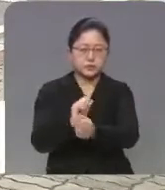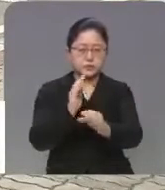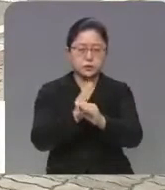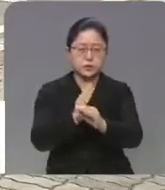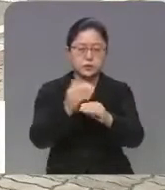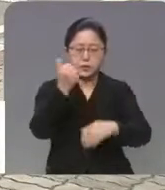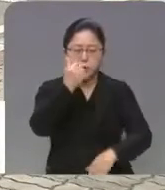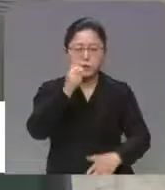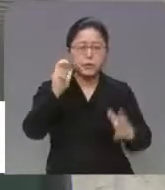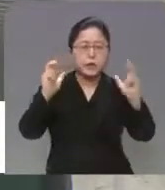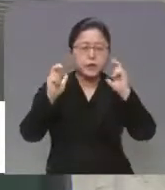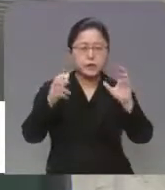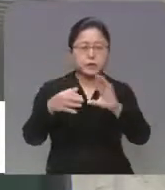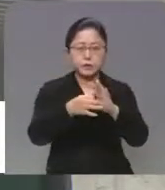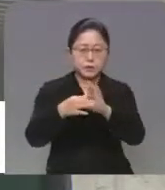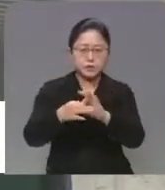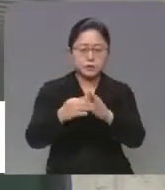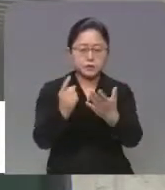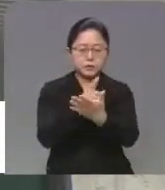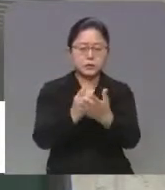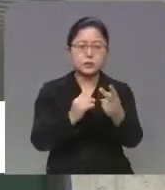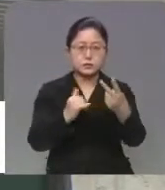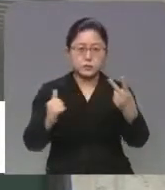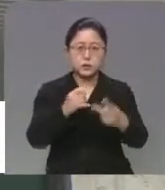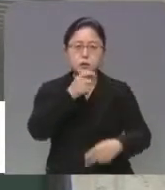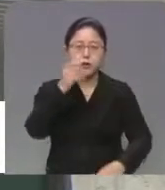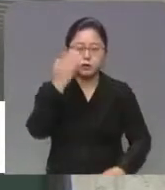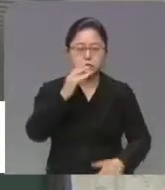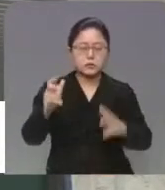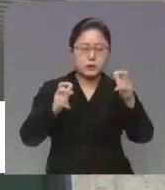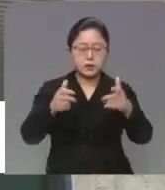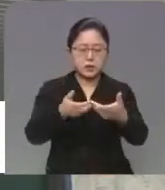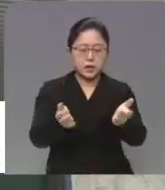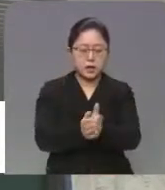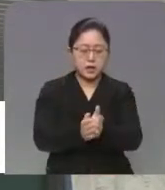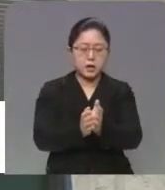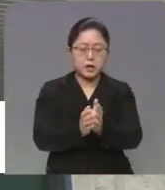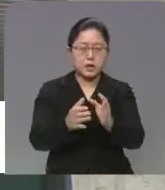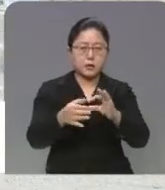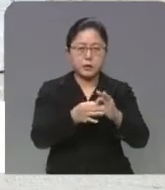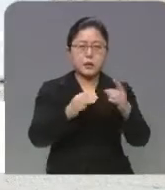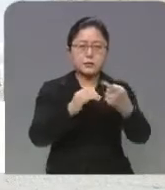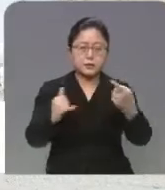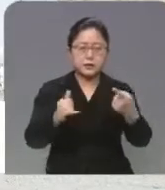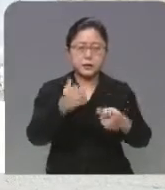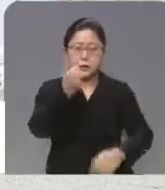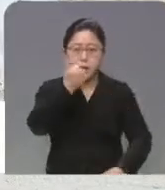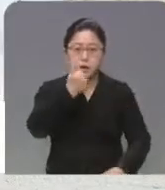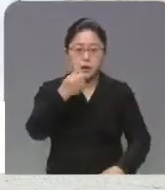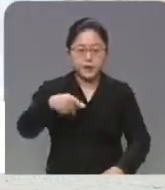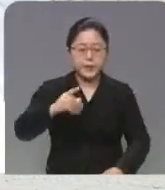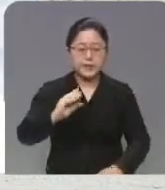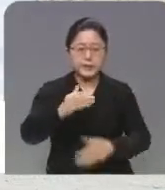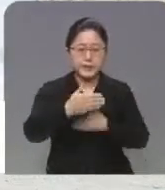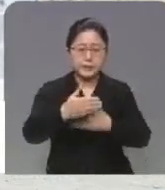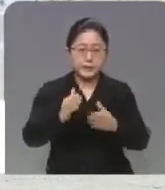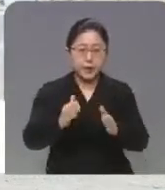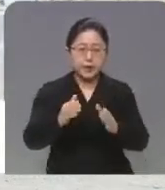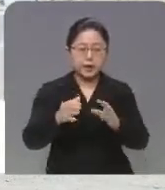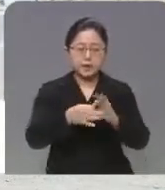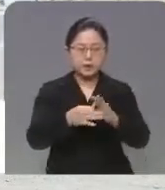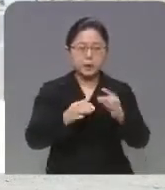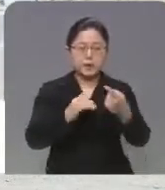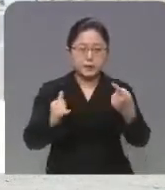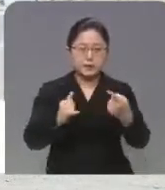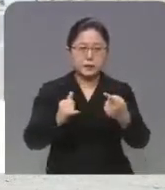광양 소재 모 기업 연관 접촉자 2명, 여수 국가산단 내 모 기업 연관 1명, 광양 한 PC방 연관 2명,